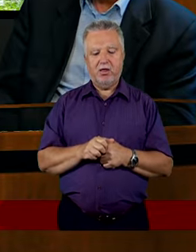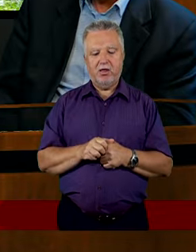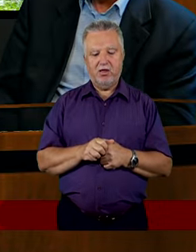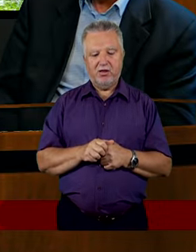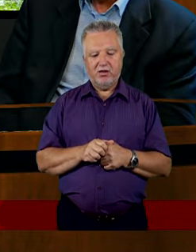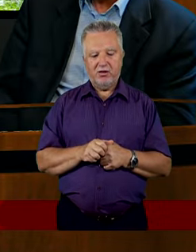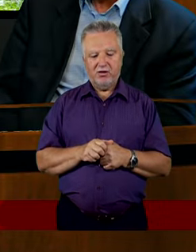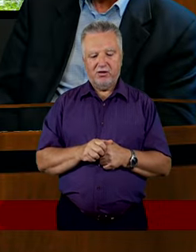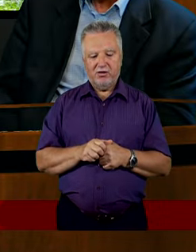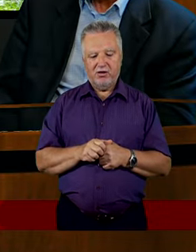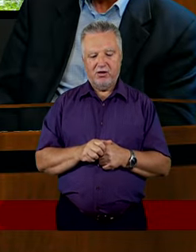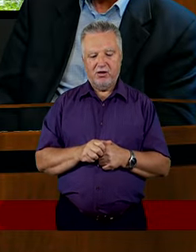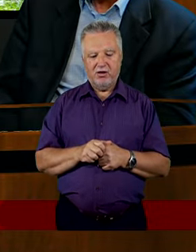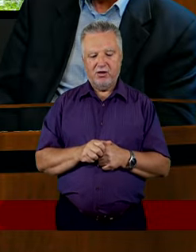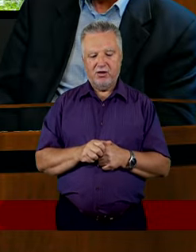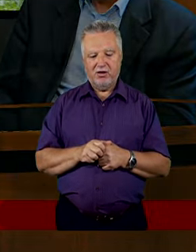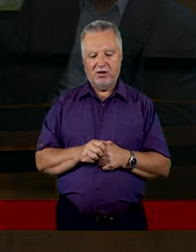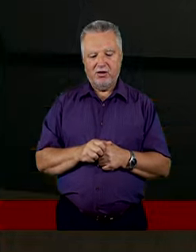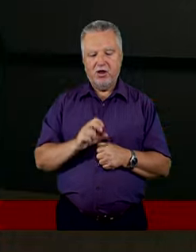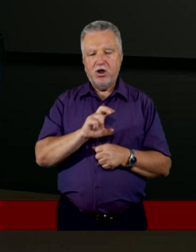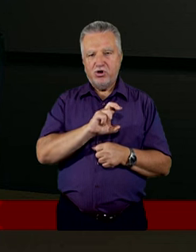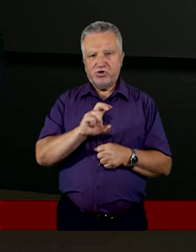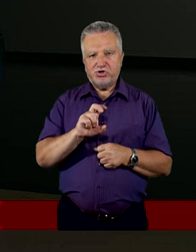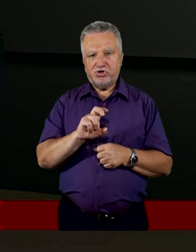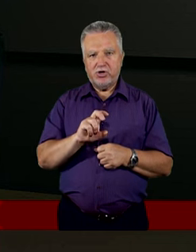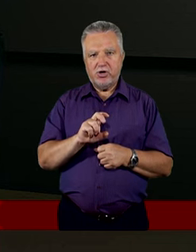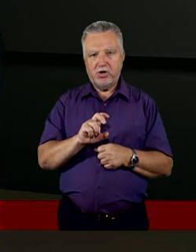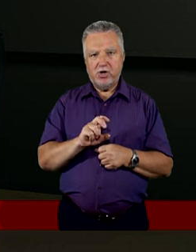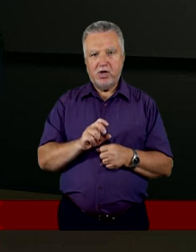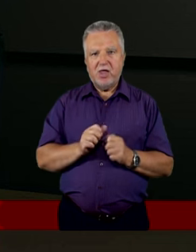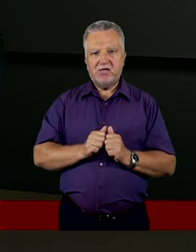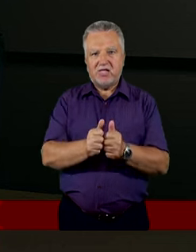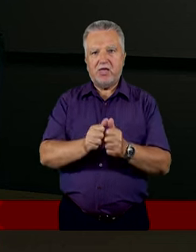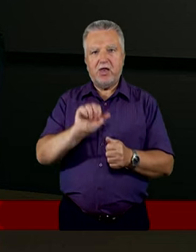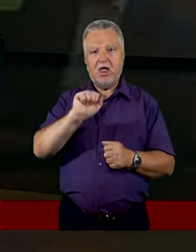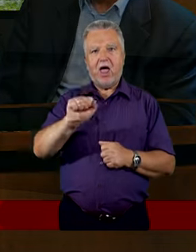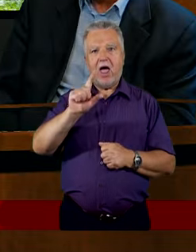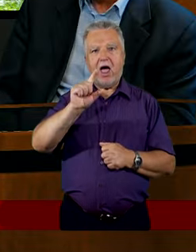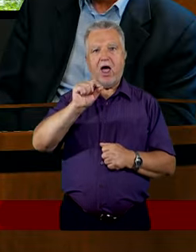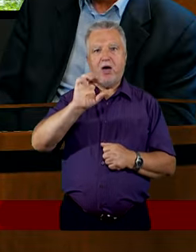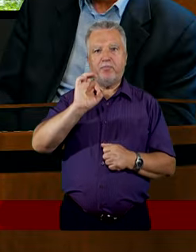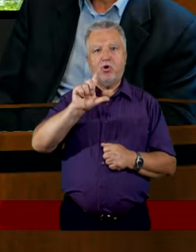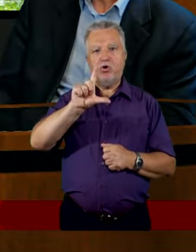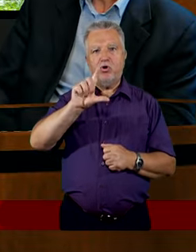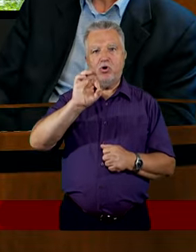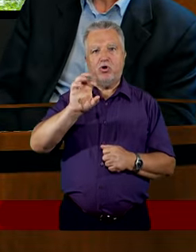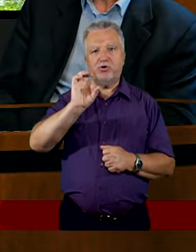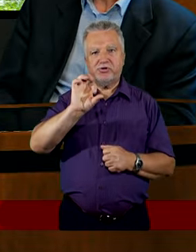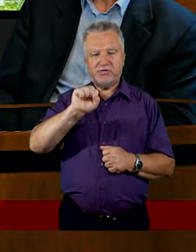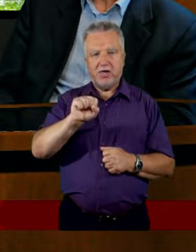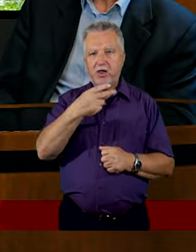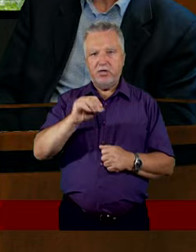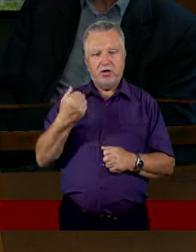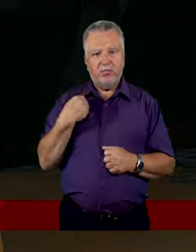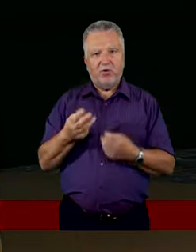Bóg. Czy ten, Bóg? Który... Czy w takim razie rola Apollosa nie była ważna? No to można porównać też